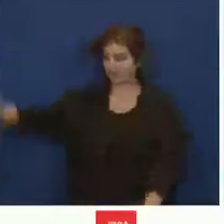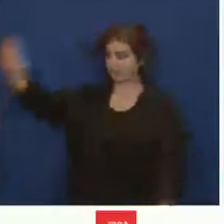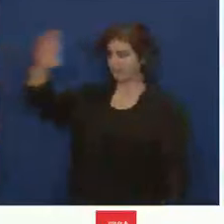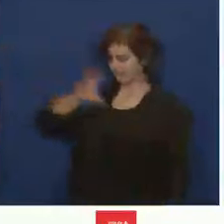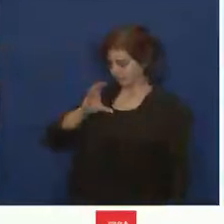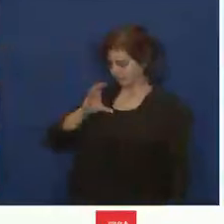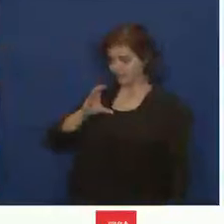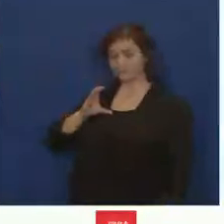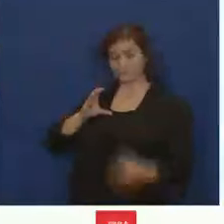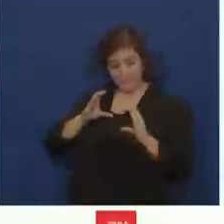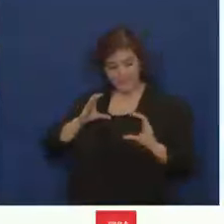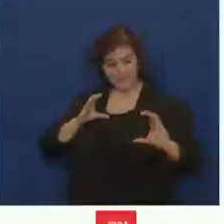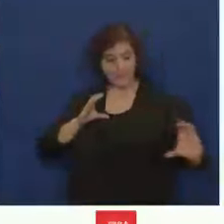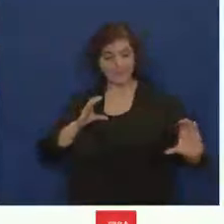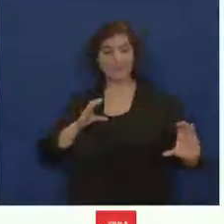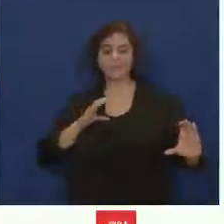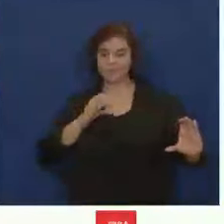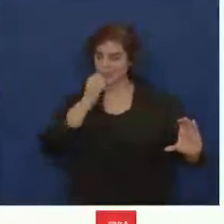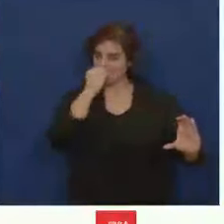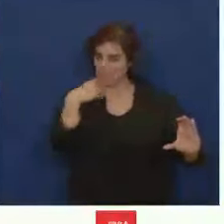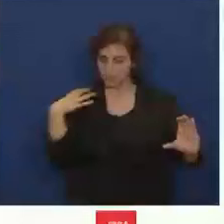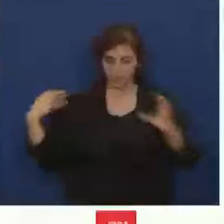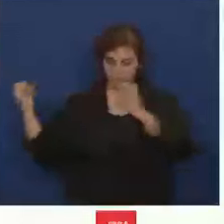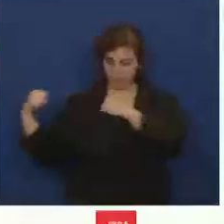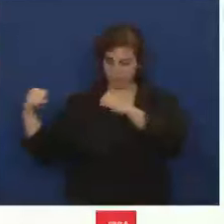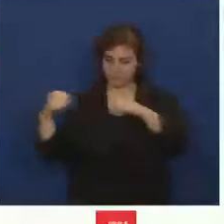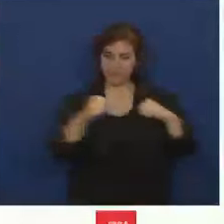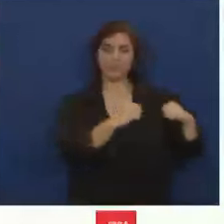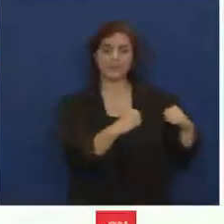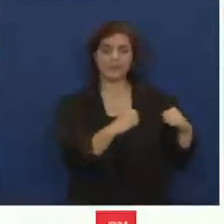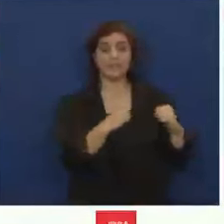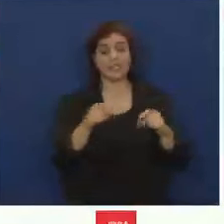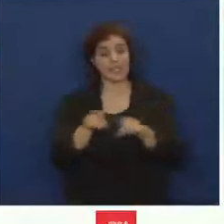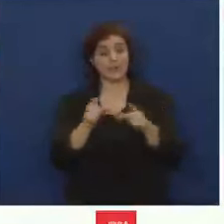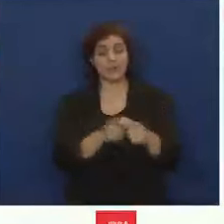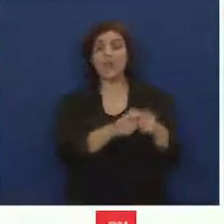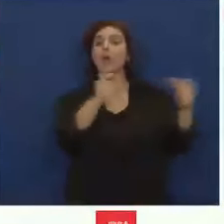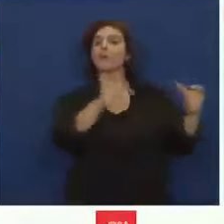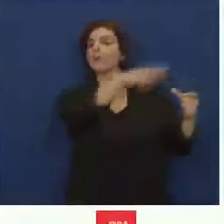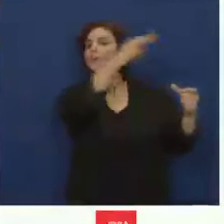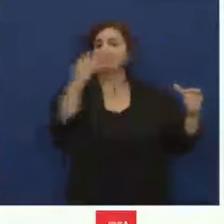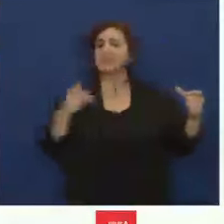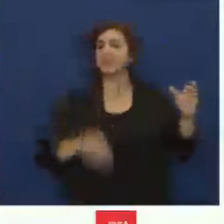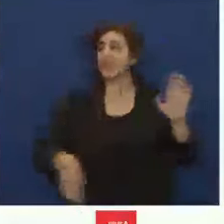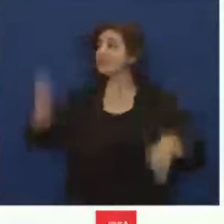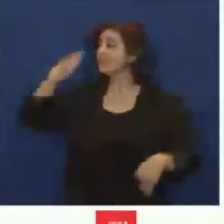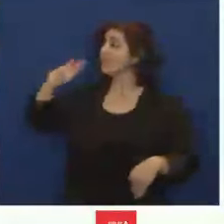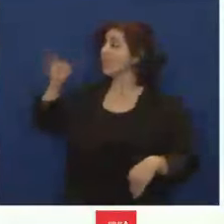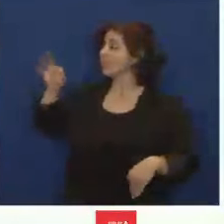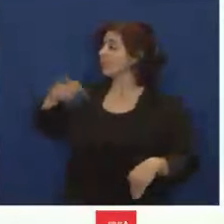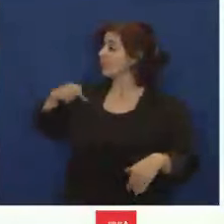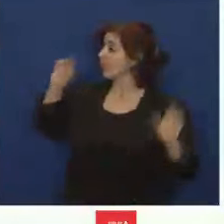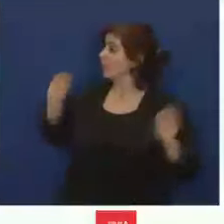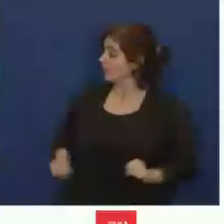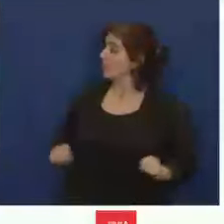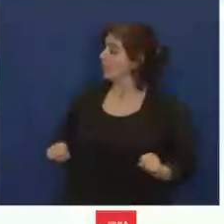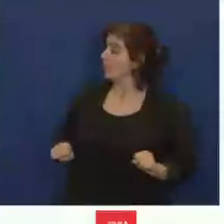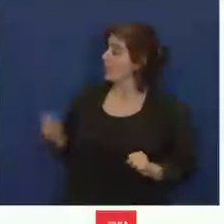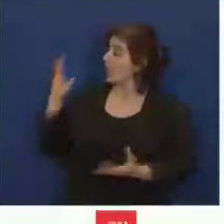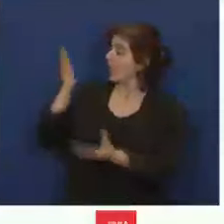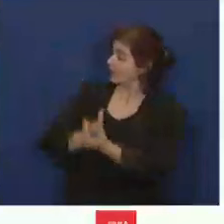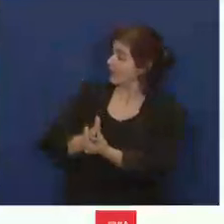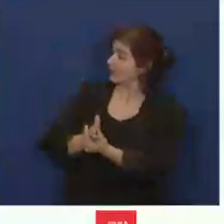été acceptée par l'ensemble des parties et une entreprise d'envergure nationale se serait alors déclarée disposée à